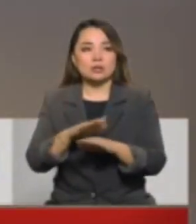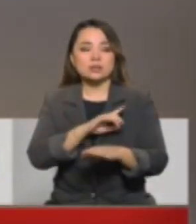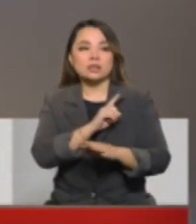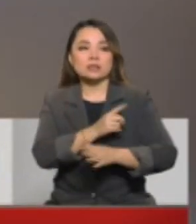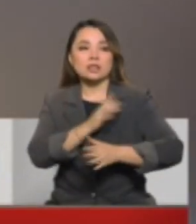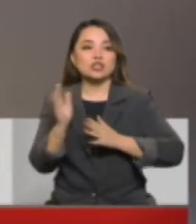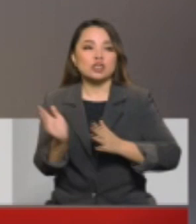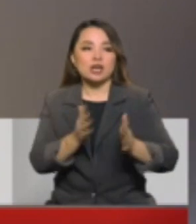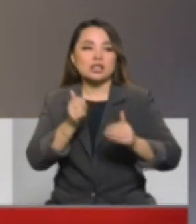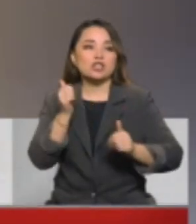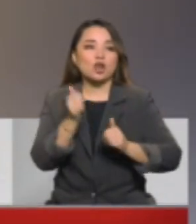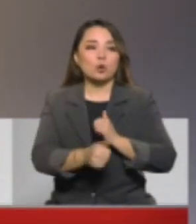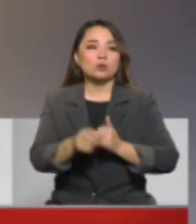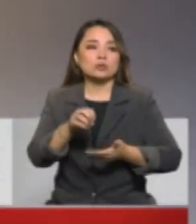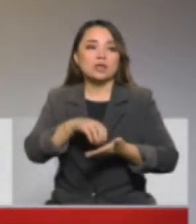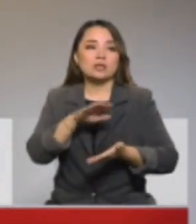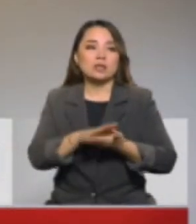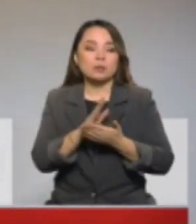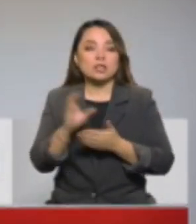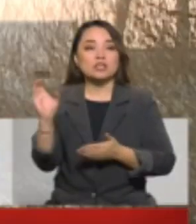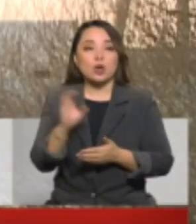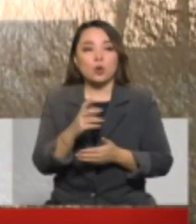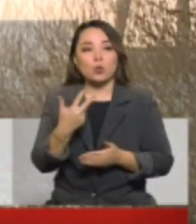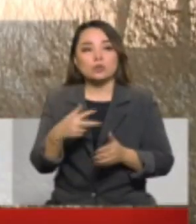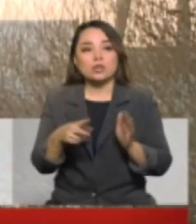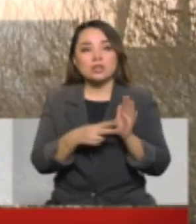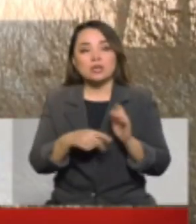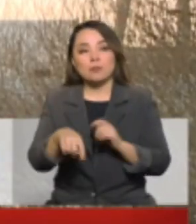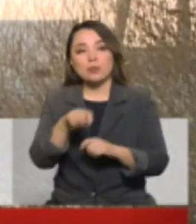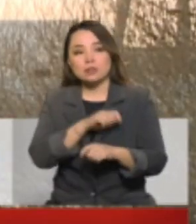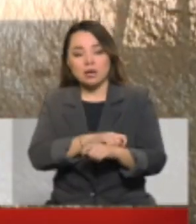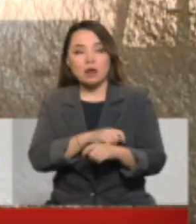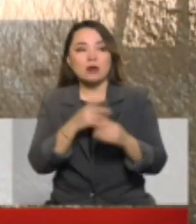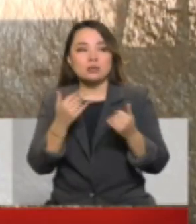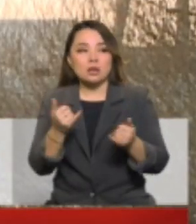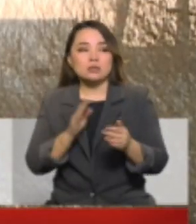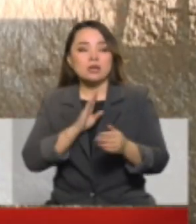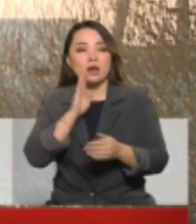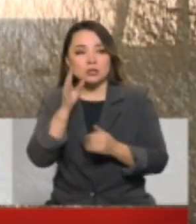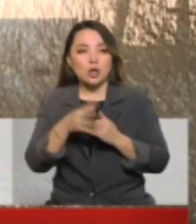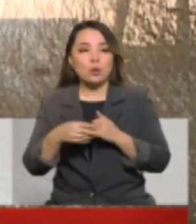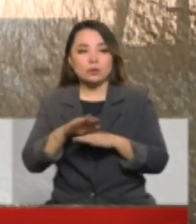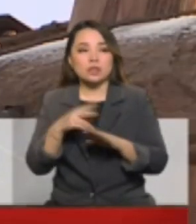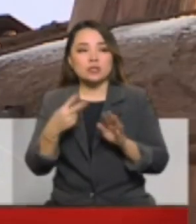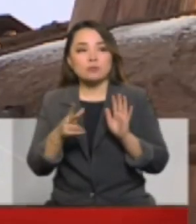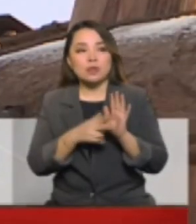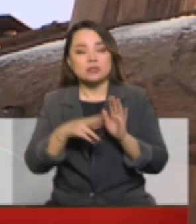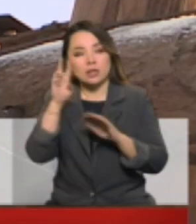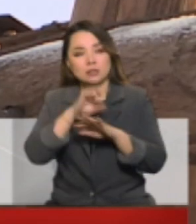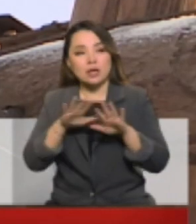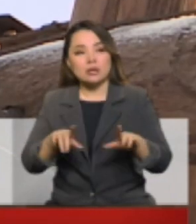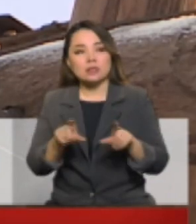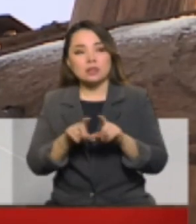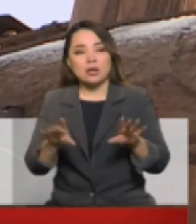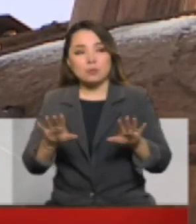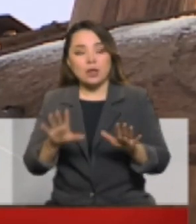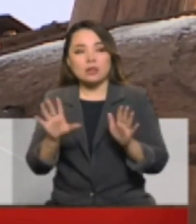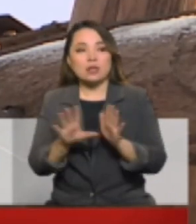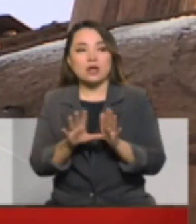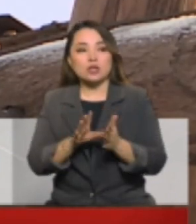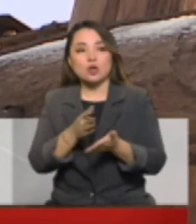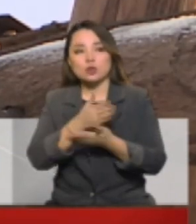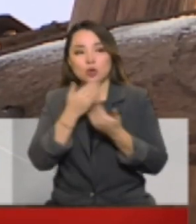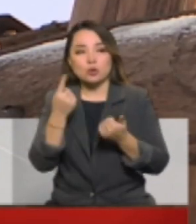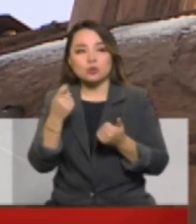желдің рекордтық жылдамдығы тіркелді. Секундына 37 метр. Қазіргі таңда өңірдегі 28 елді мекенде электр жарығы